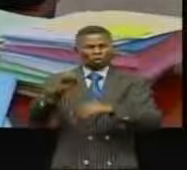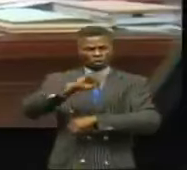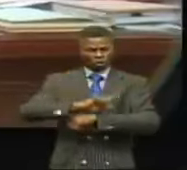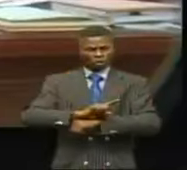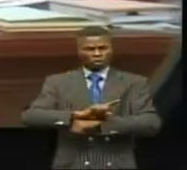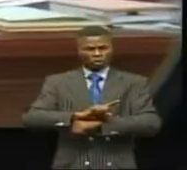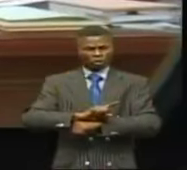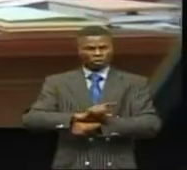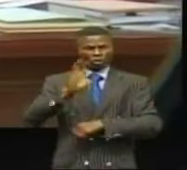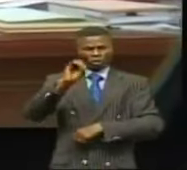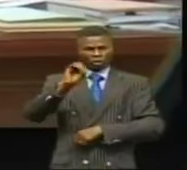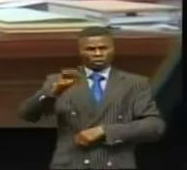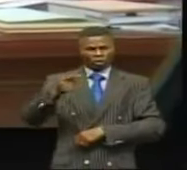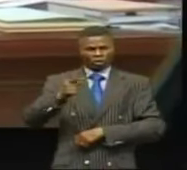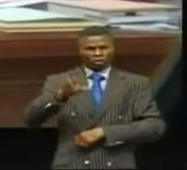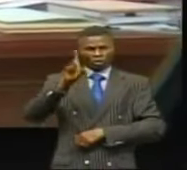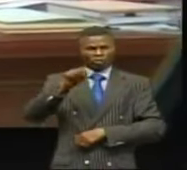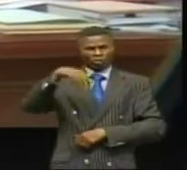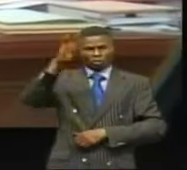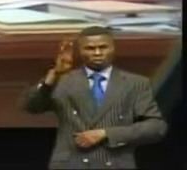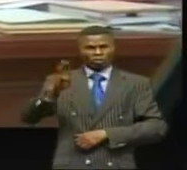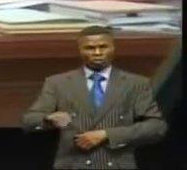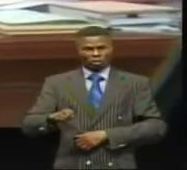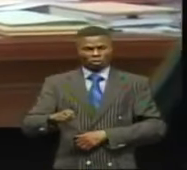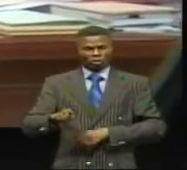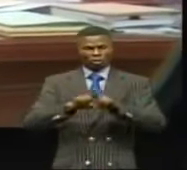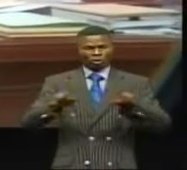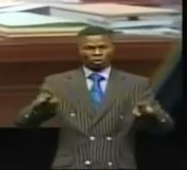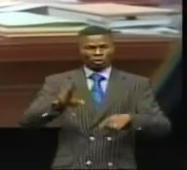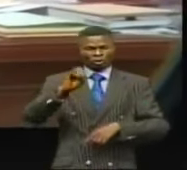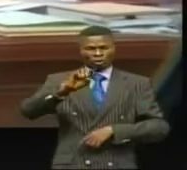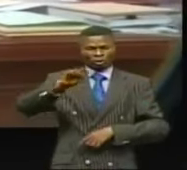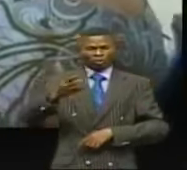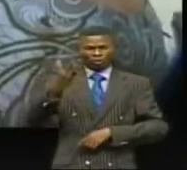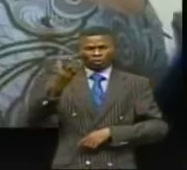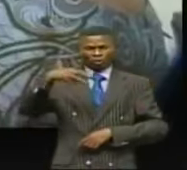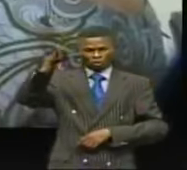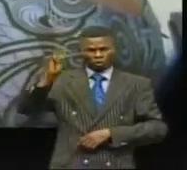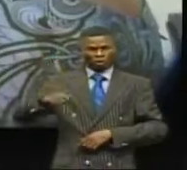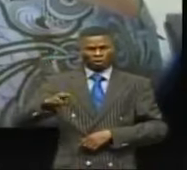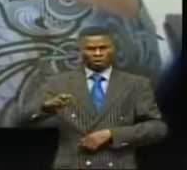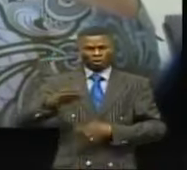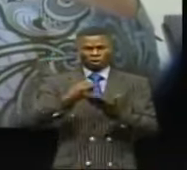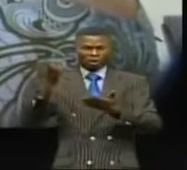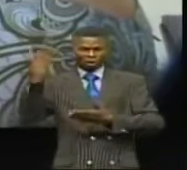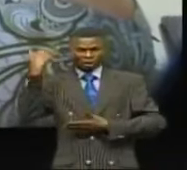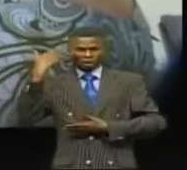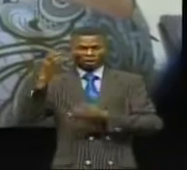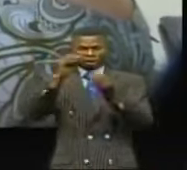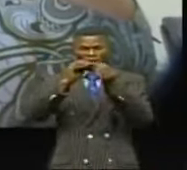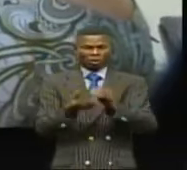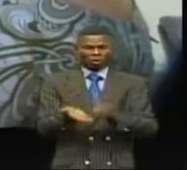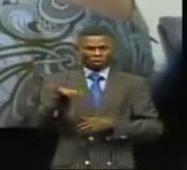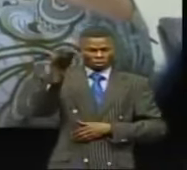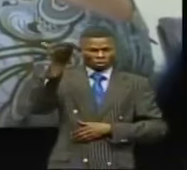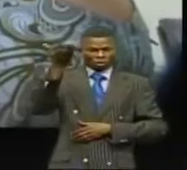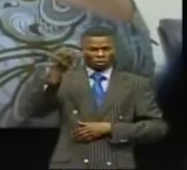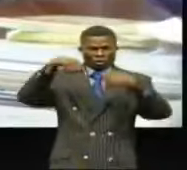à 0,20% contre 0,3% une semaine plus tôt, soit un taux d'inflation en cumul annuel